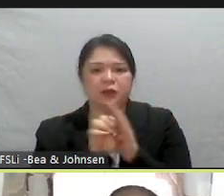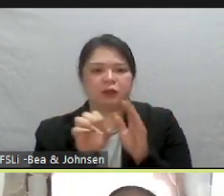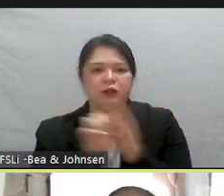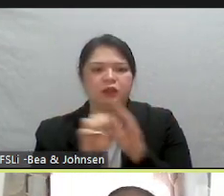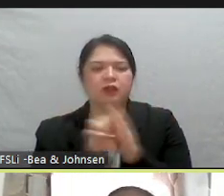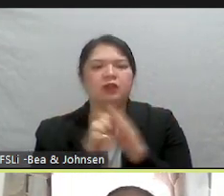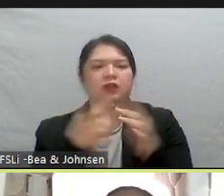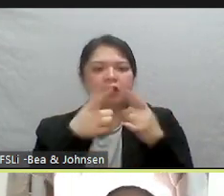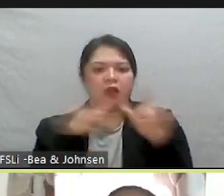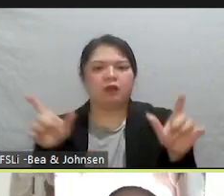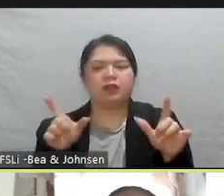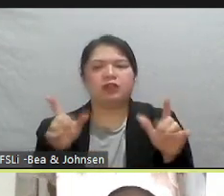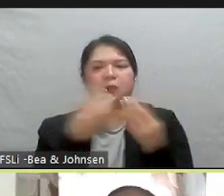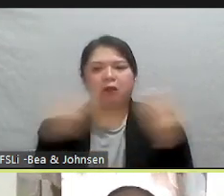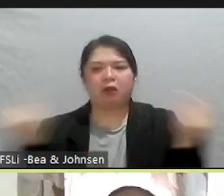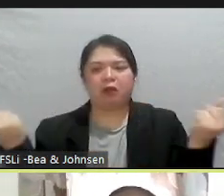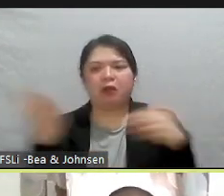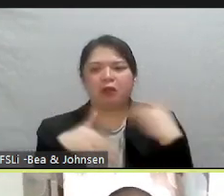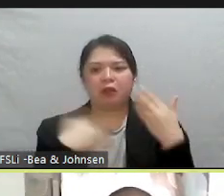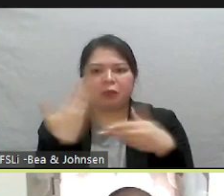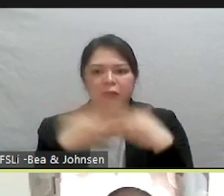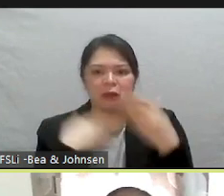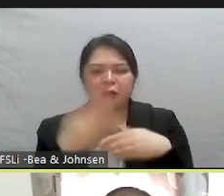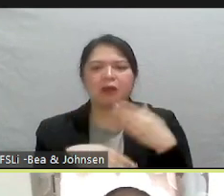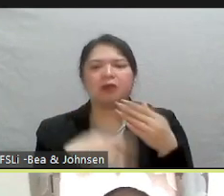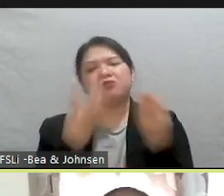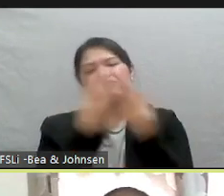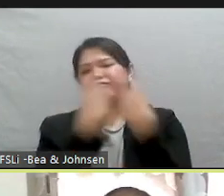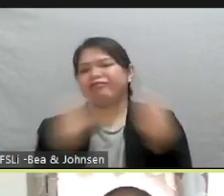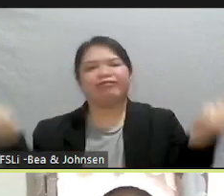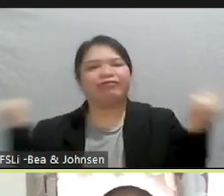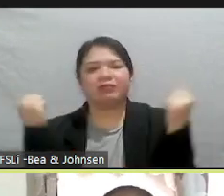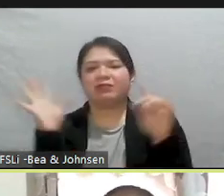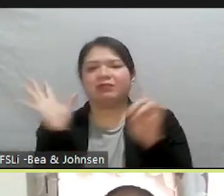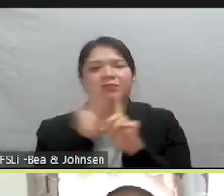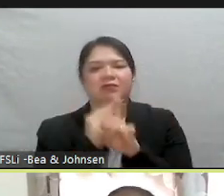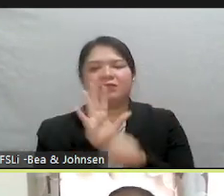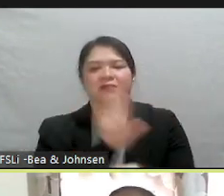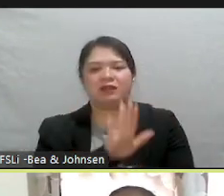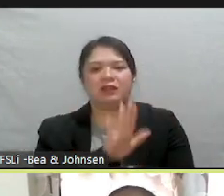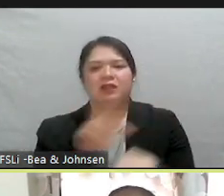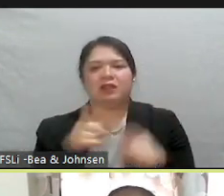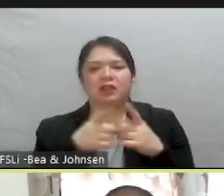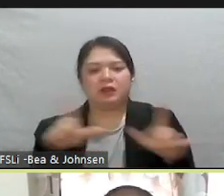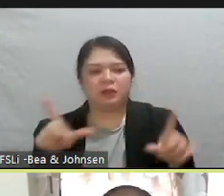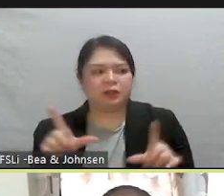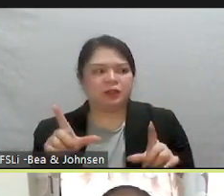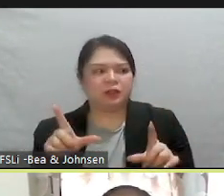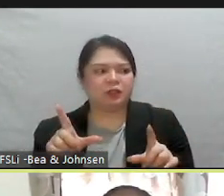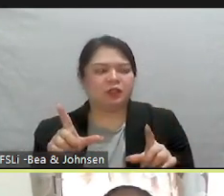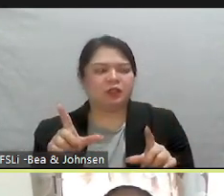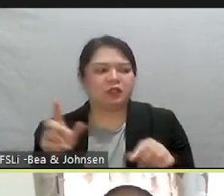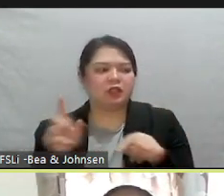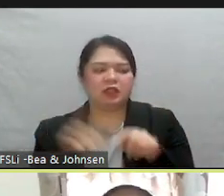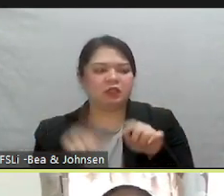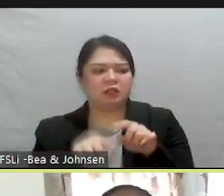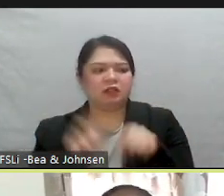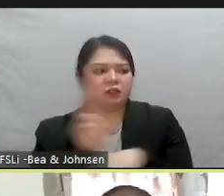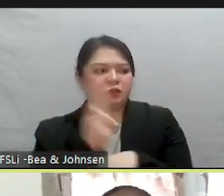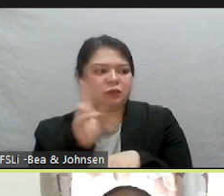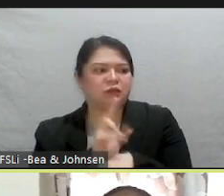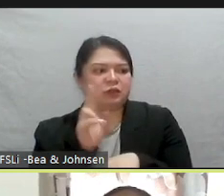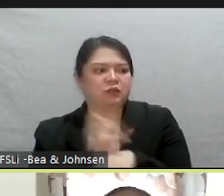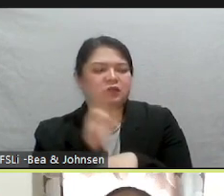lingwahe, bakit darating ang panahon tuluyang na mawawala ang aming lingwahe at hindi na rin gagamitin ang mga aming mga